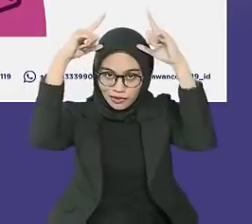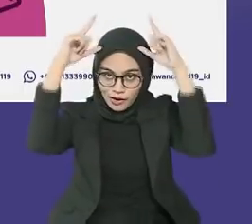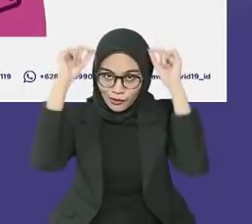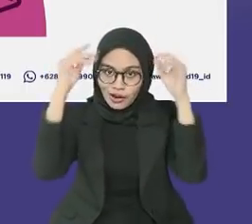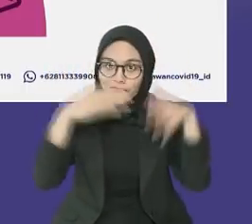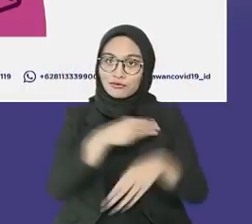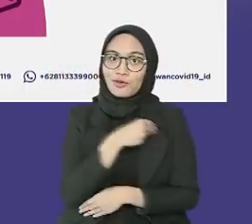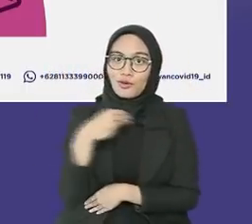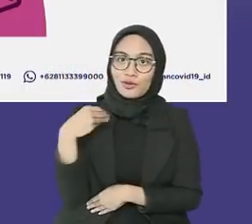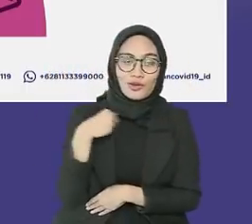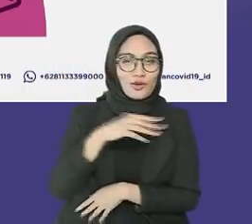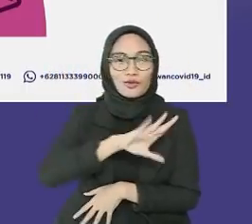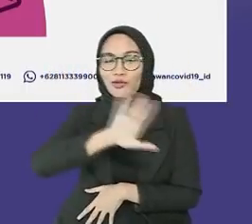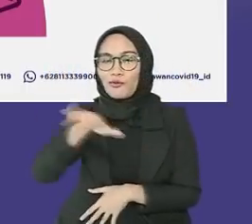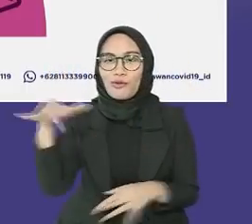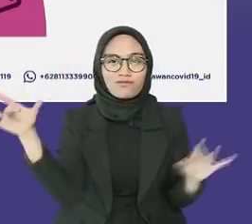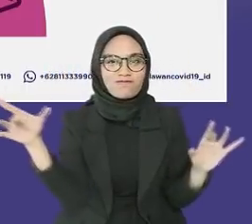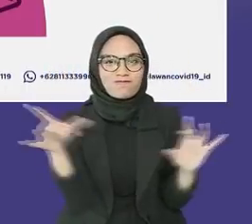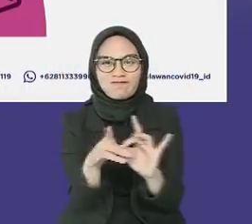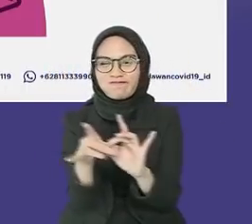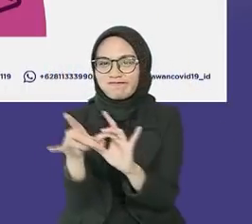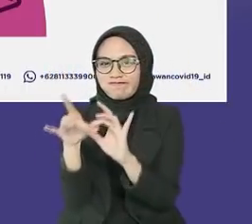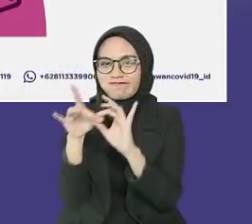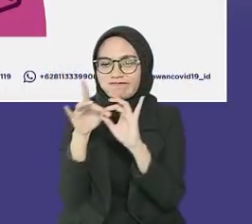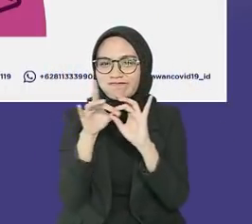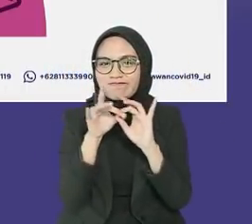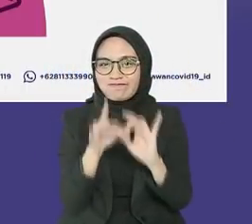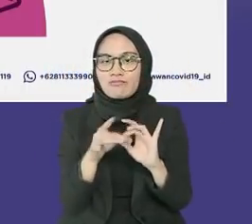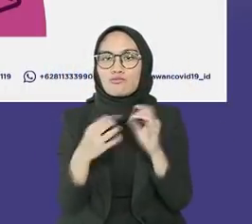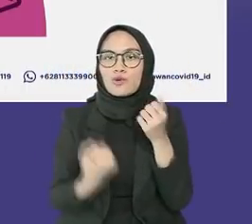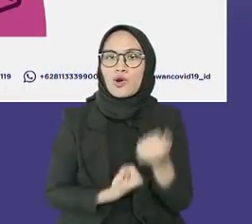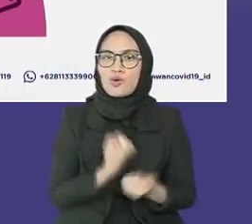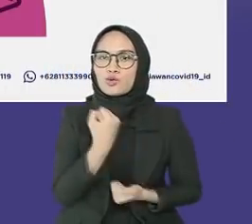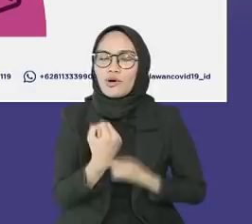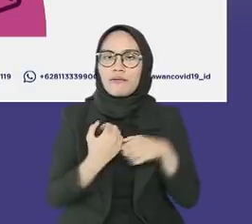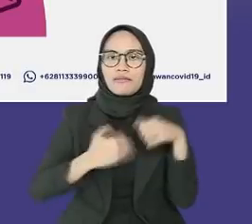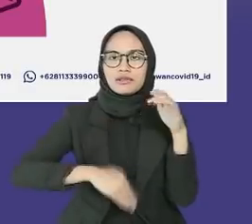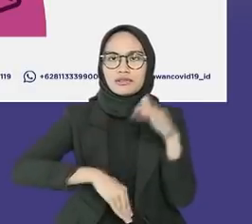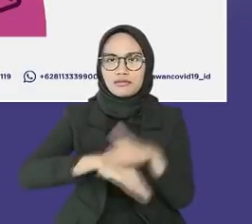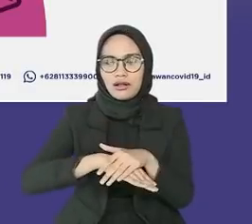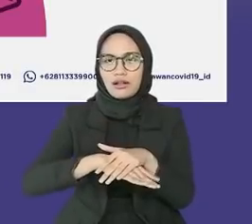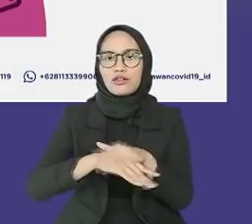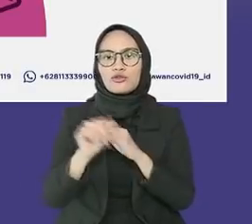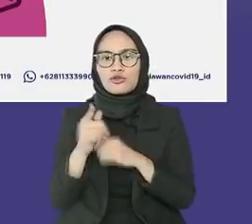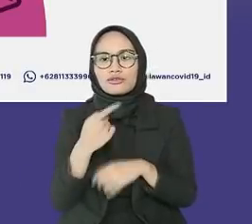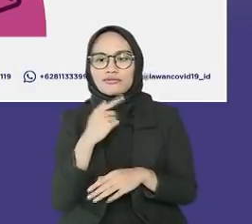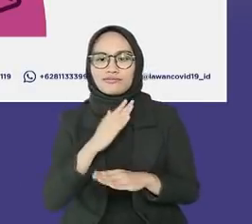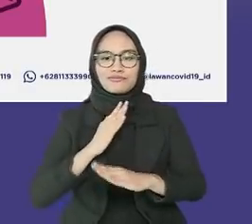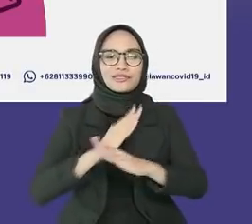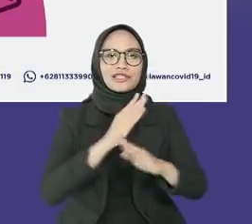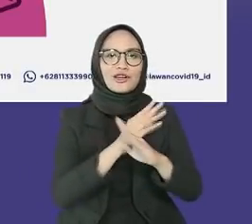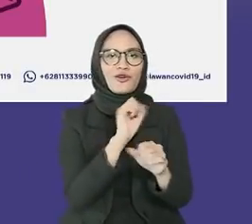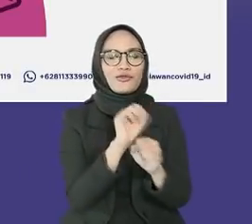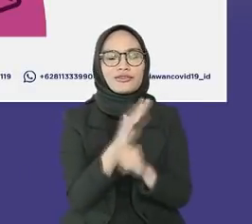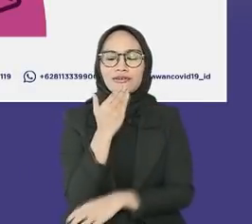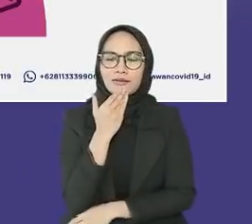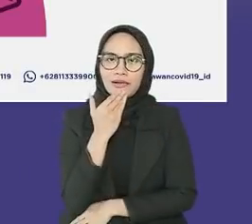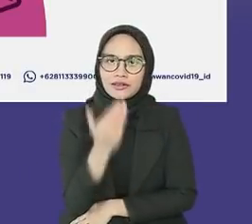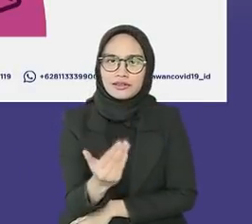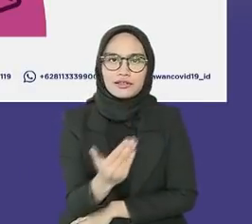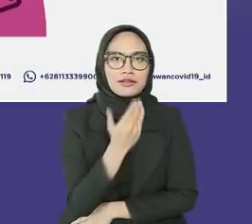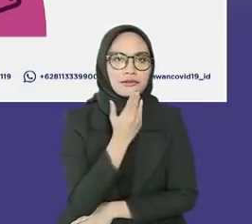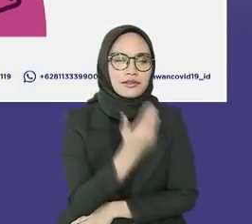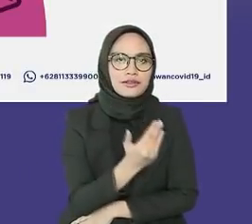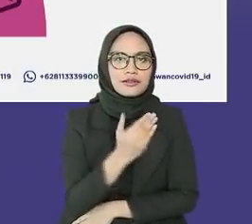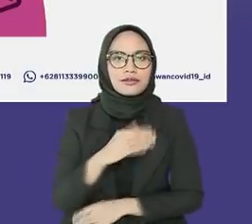dan pemerintah daerah yang sudah totalitas menjalankan perannya masing-masing dalam pengendalian COVID-19. Untuk